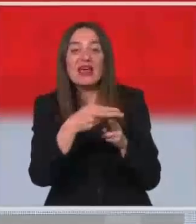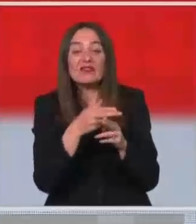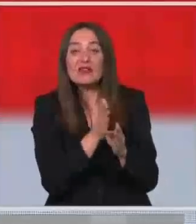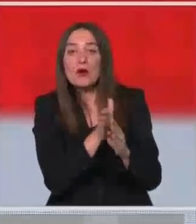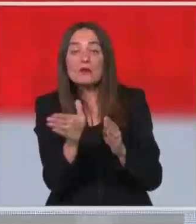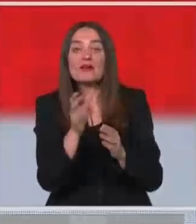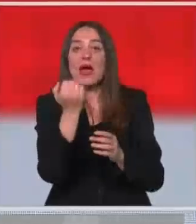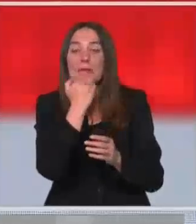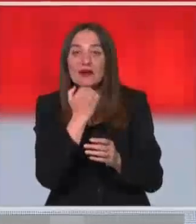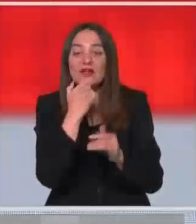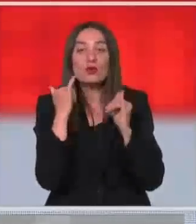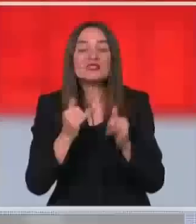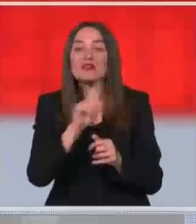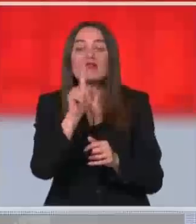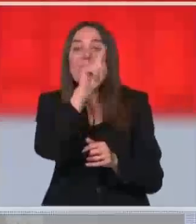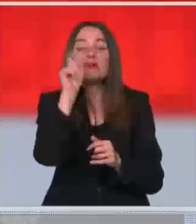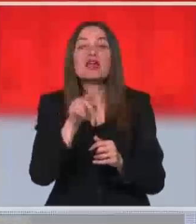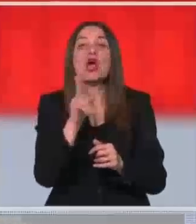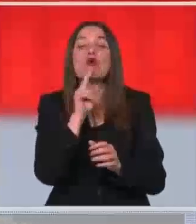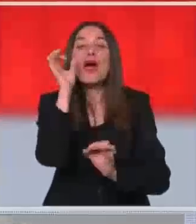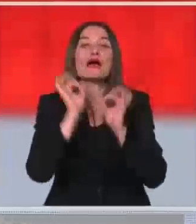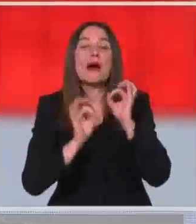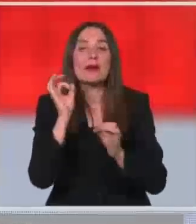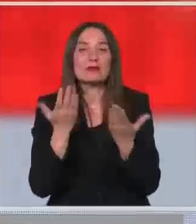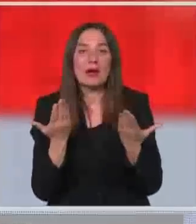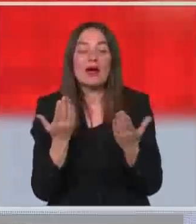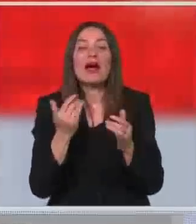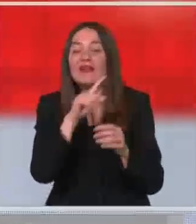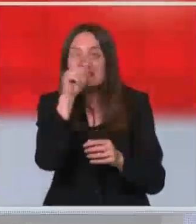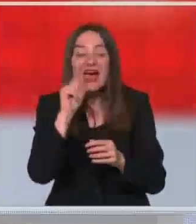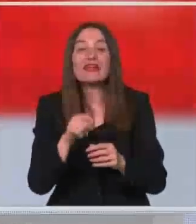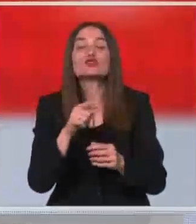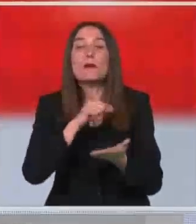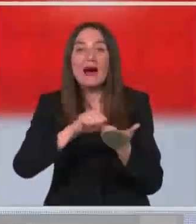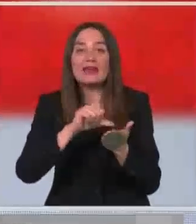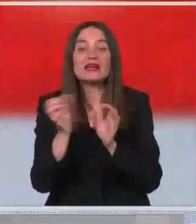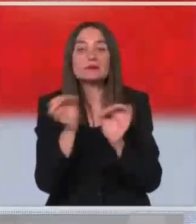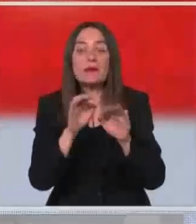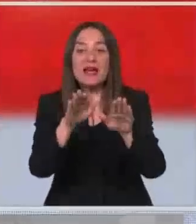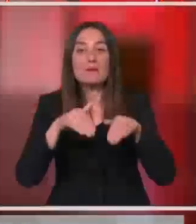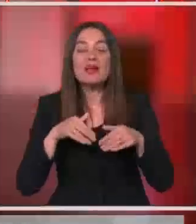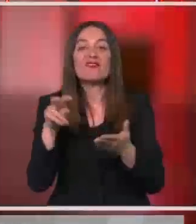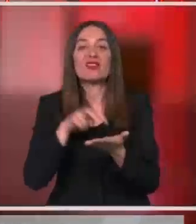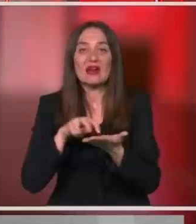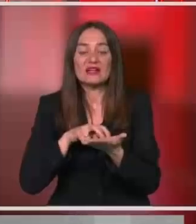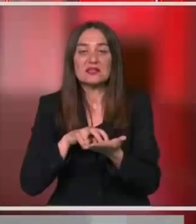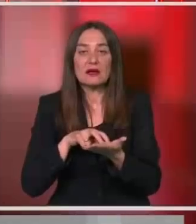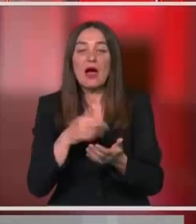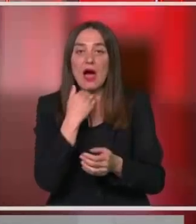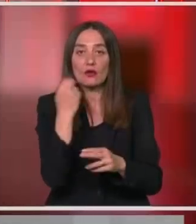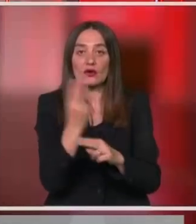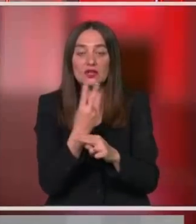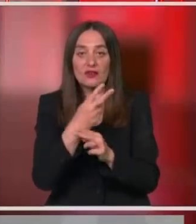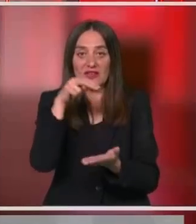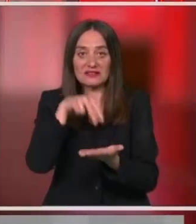ka privredi, zato što sada nije pitanje koja je kamatna stopa, nego da li su banke spremne da prihvate rizik. Ako država